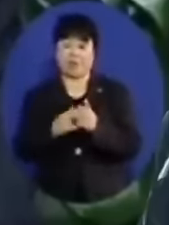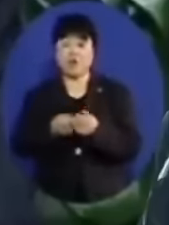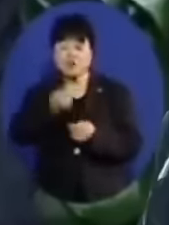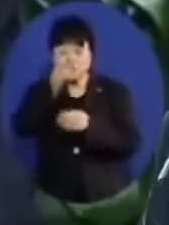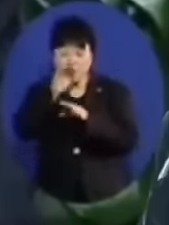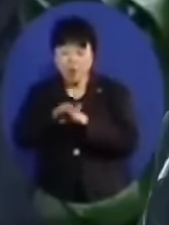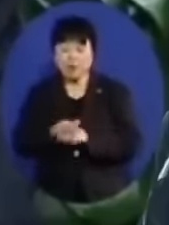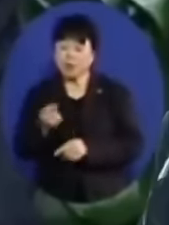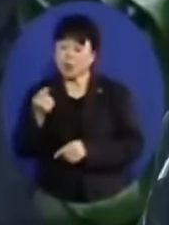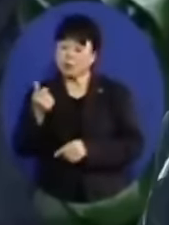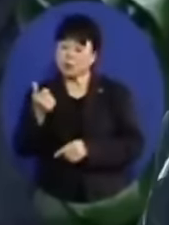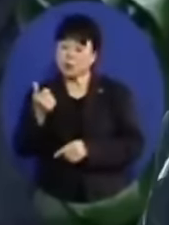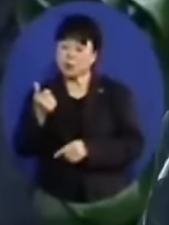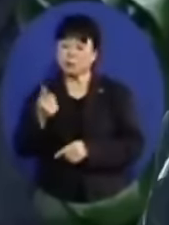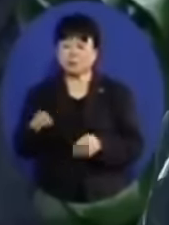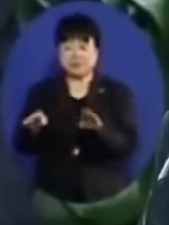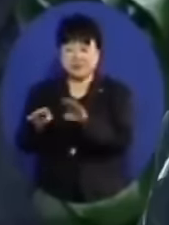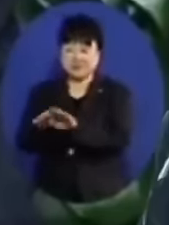수요일날은 교회 점점 안 나오고,